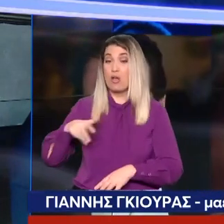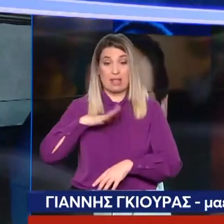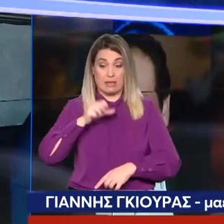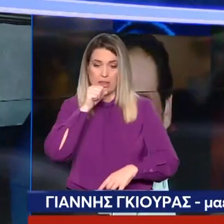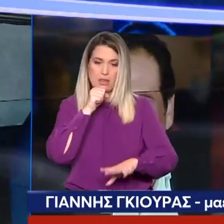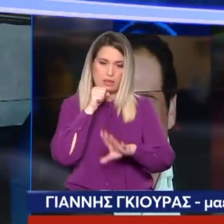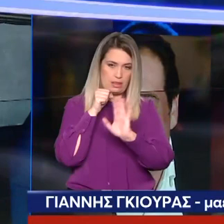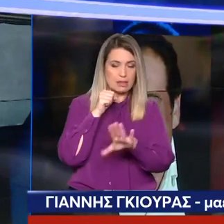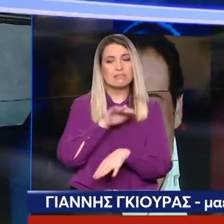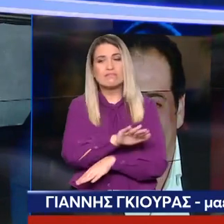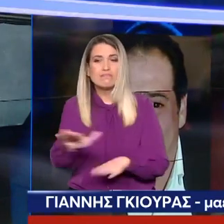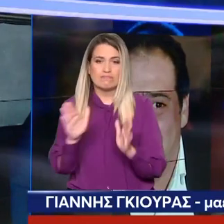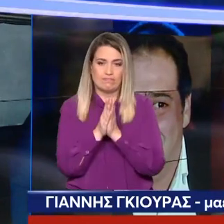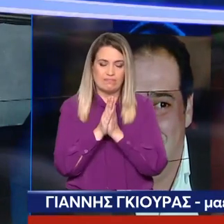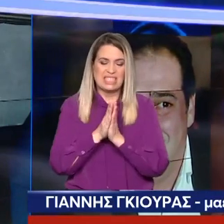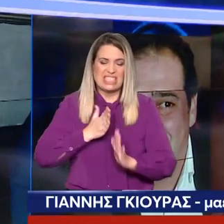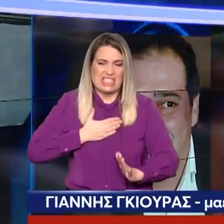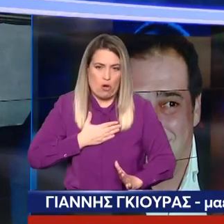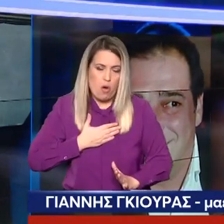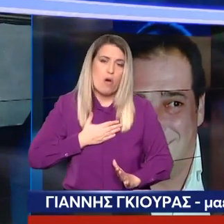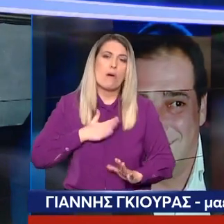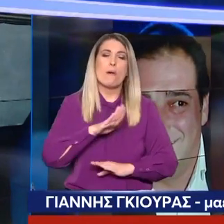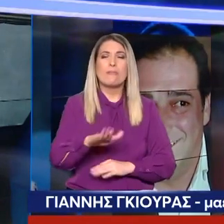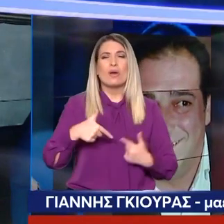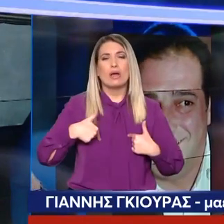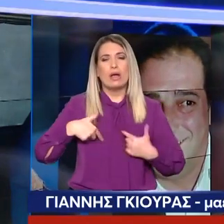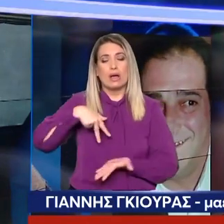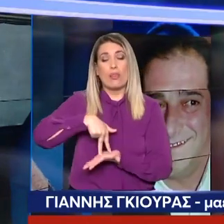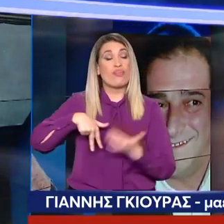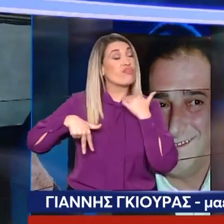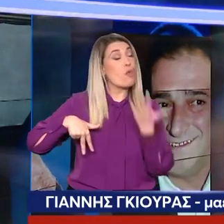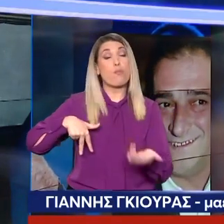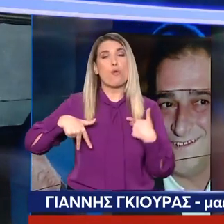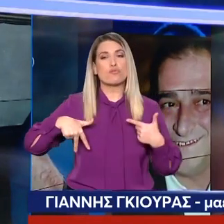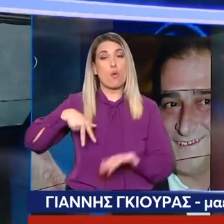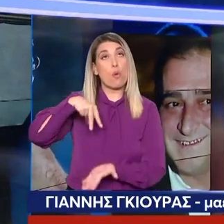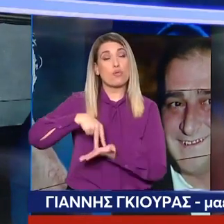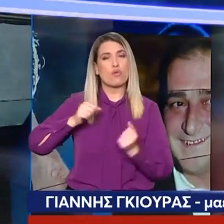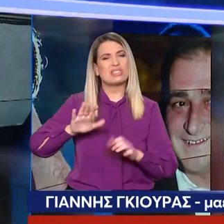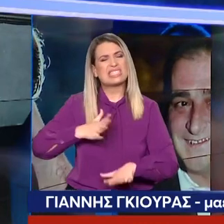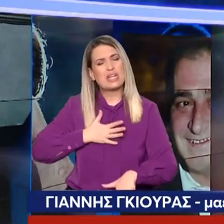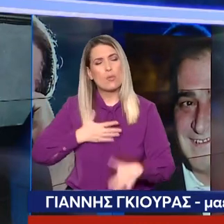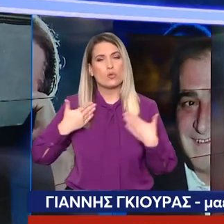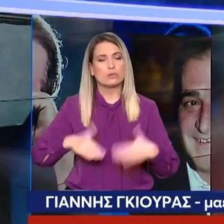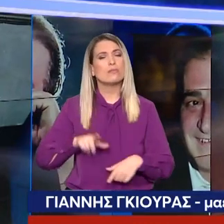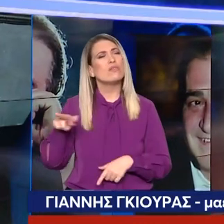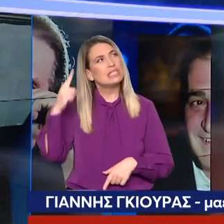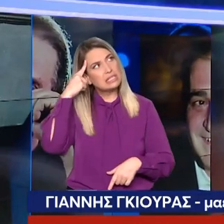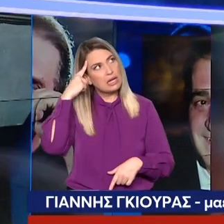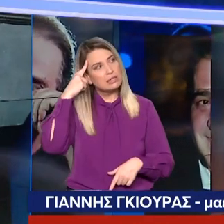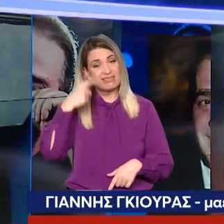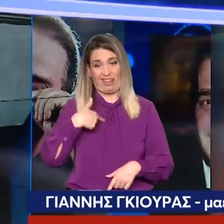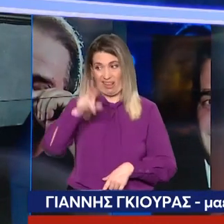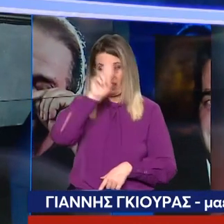κόσμο ότι είναι λίγο κουρασμένος και έβγαλε τη βραδιά γιατί δεν μπορούσε. Ήταν πολύ υπεύθυνος άνθρωπος και δεν μπορούσε